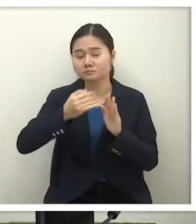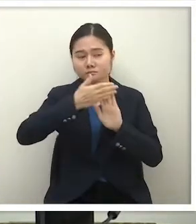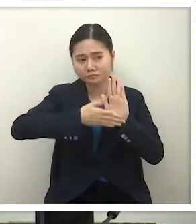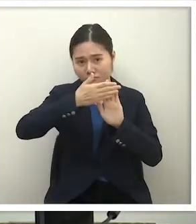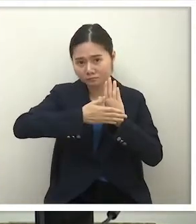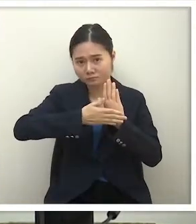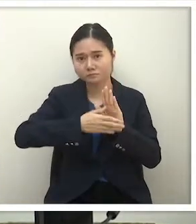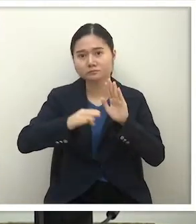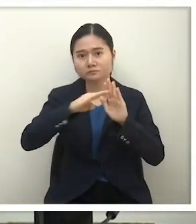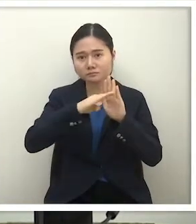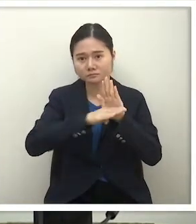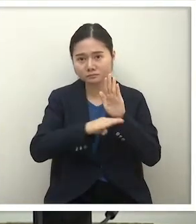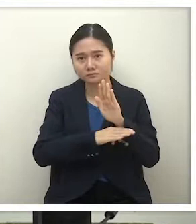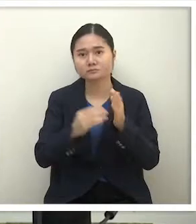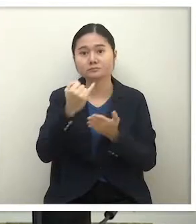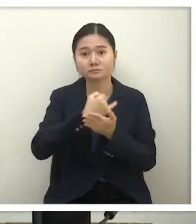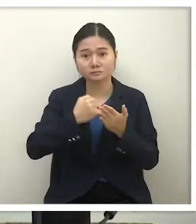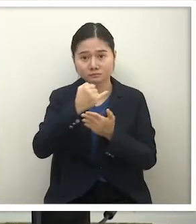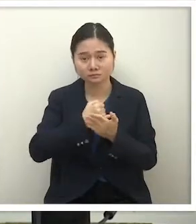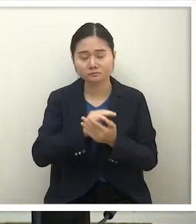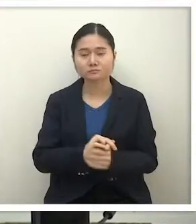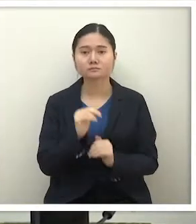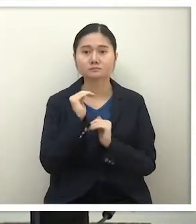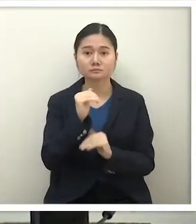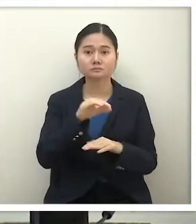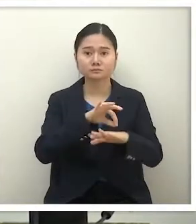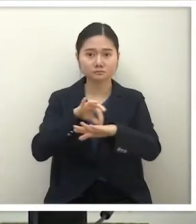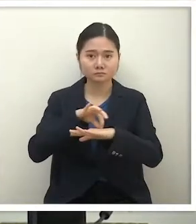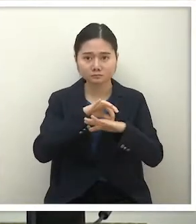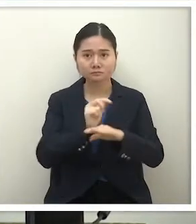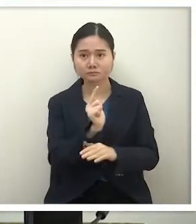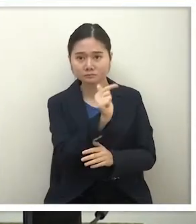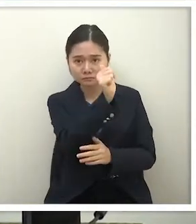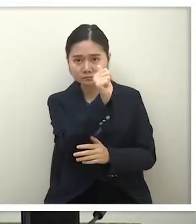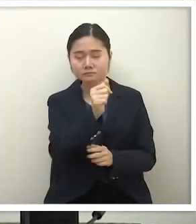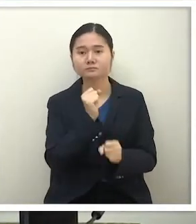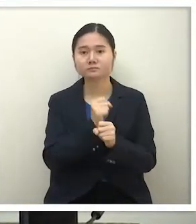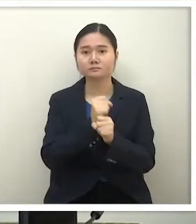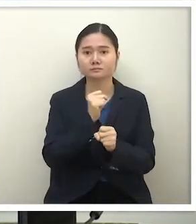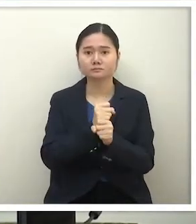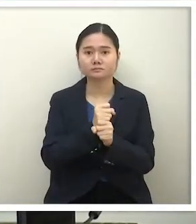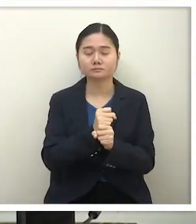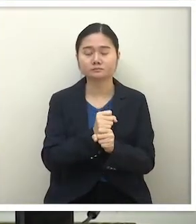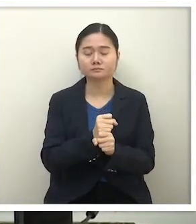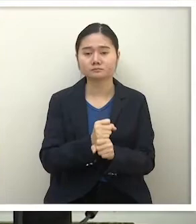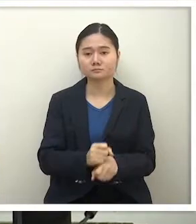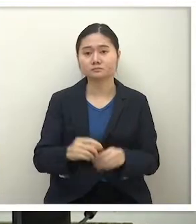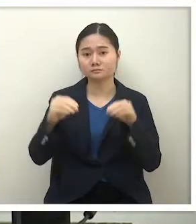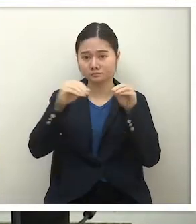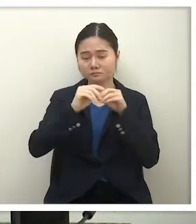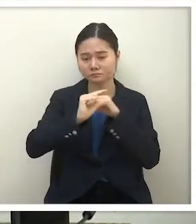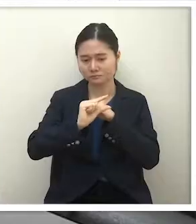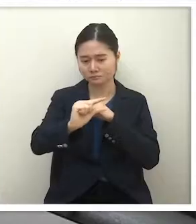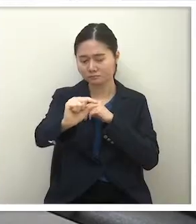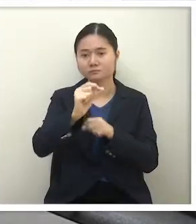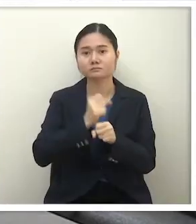วขั้นตอนการวาดแบ็คกราวการกำหนดจุดเด่นการทำให้เกิดระยะใกล้ไกล